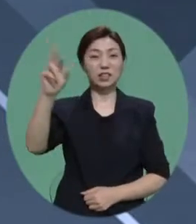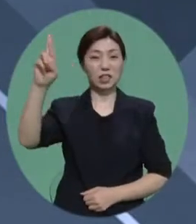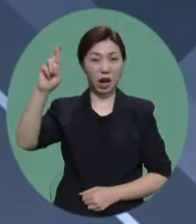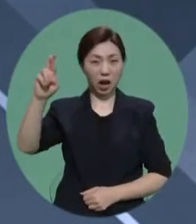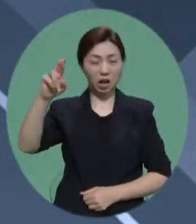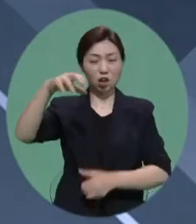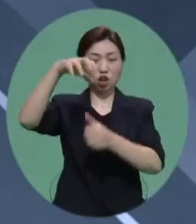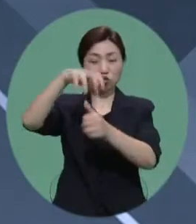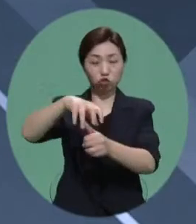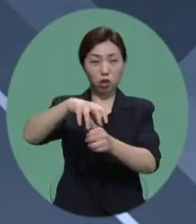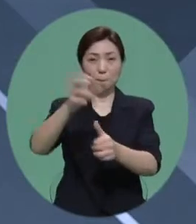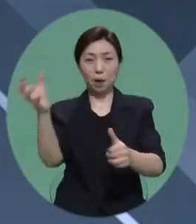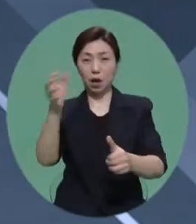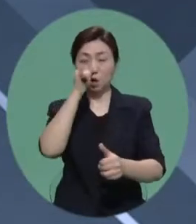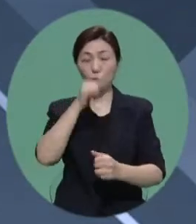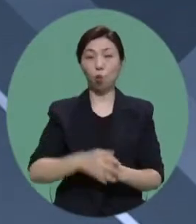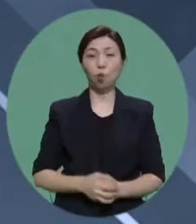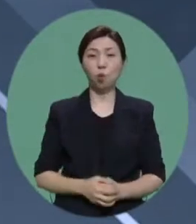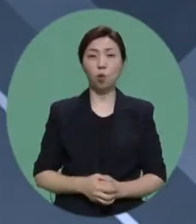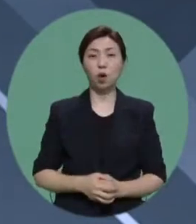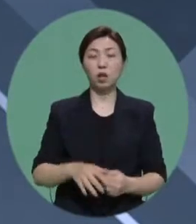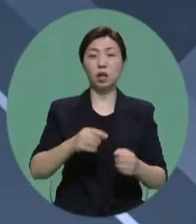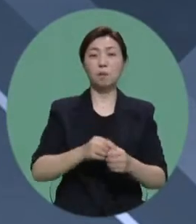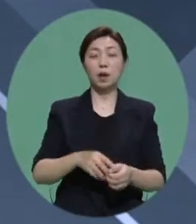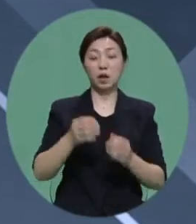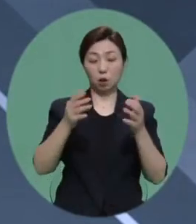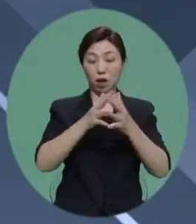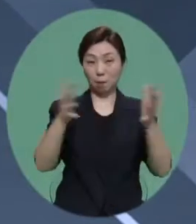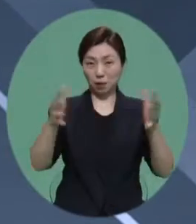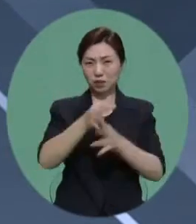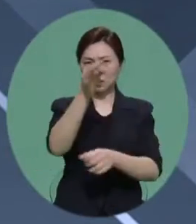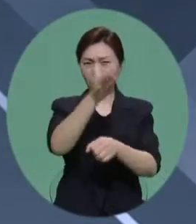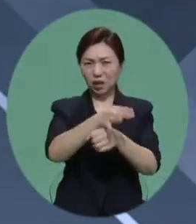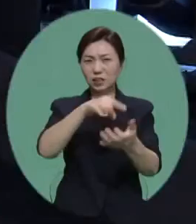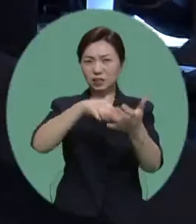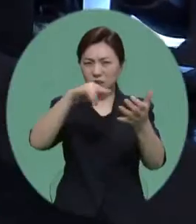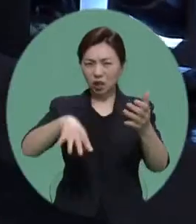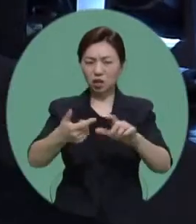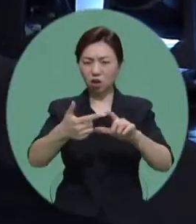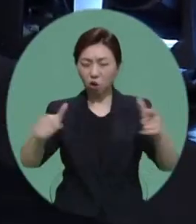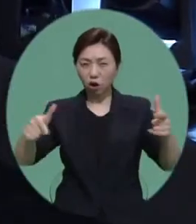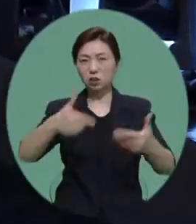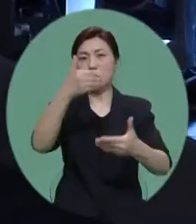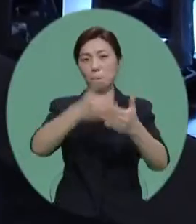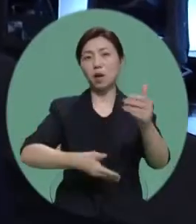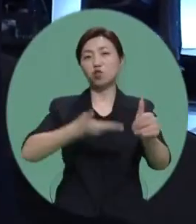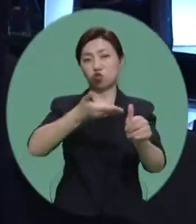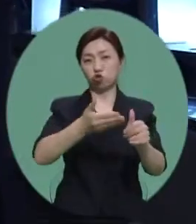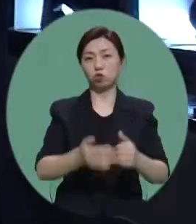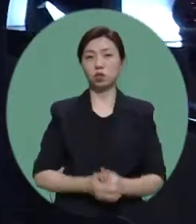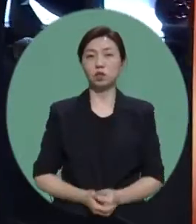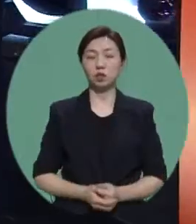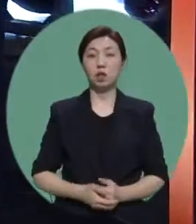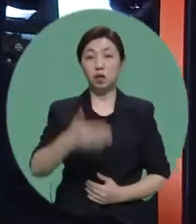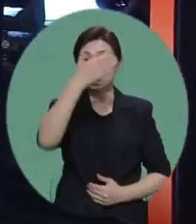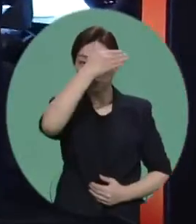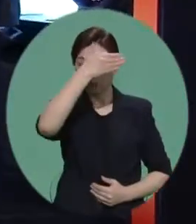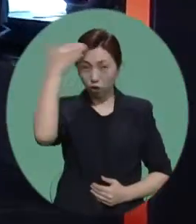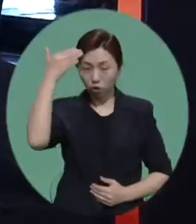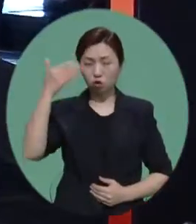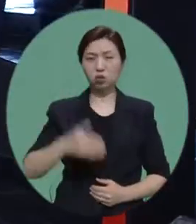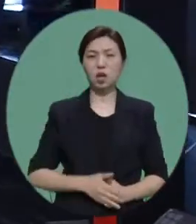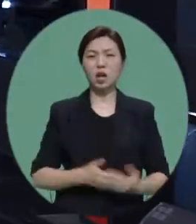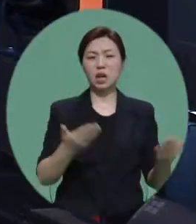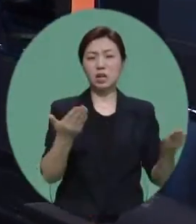하고 또 취득세 등록세 감면 도 해드리도록 하겠습니다 이렇게 해서 우리 청년들이 주거문제 일자리 문제를 조금